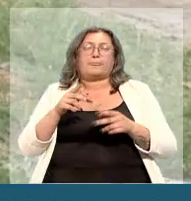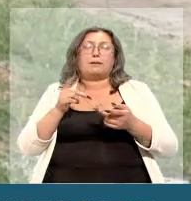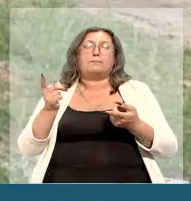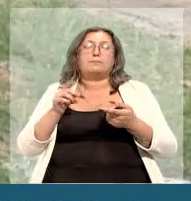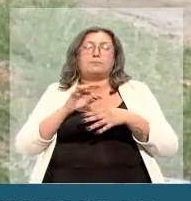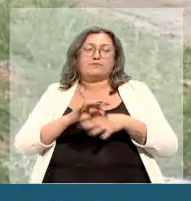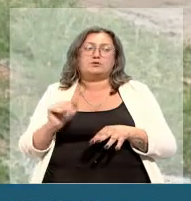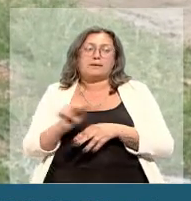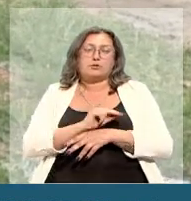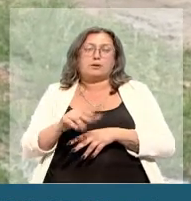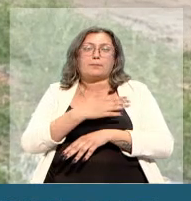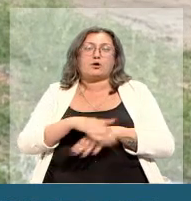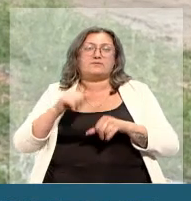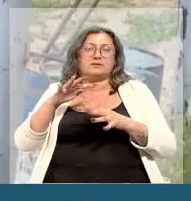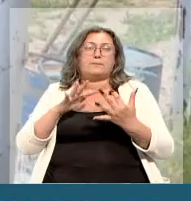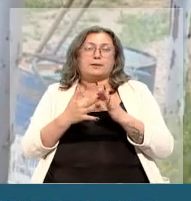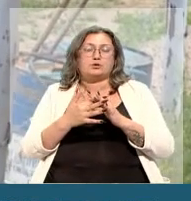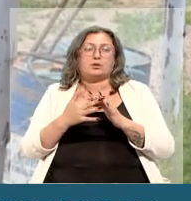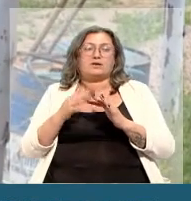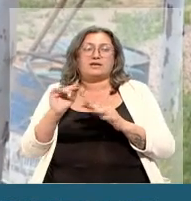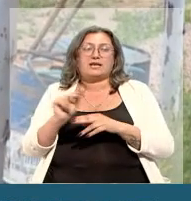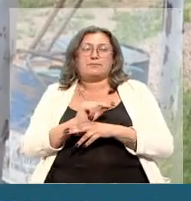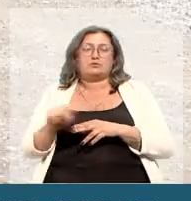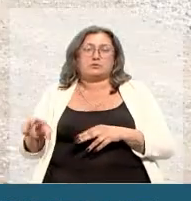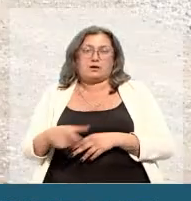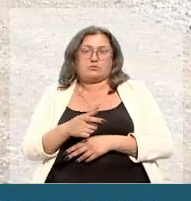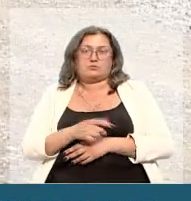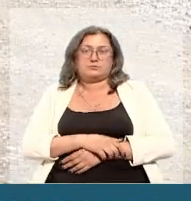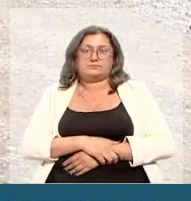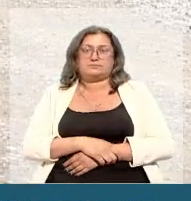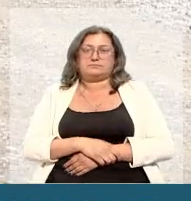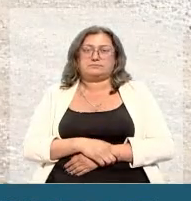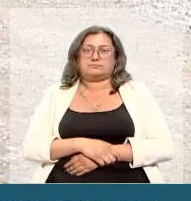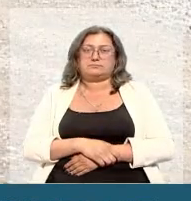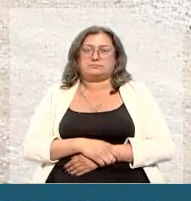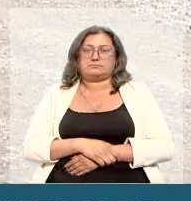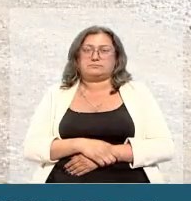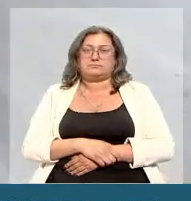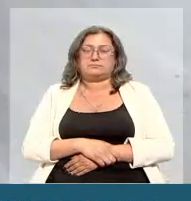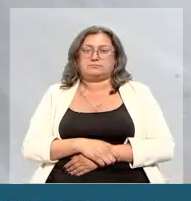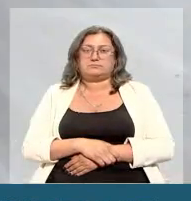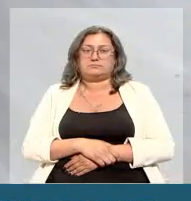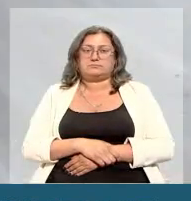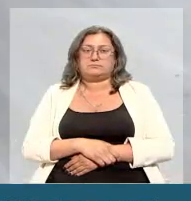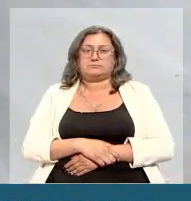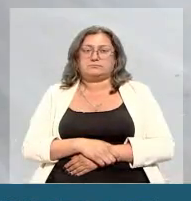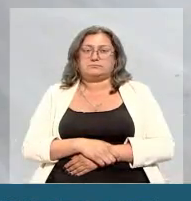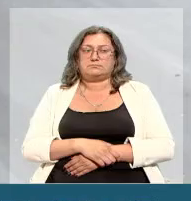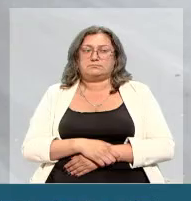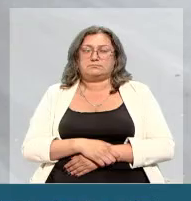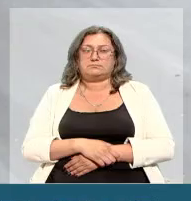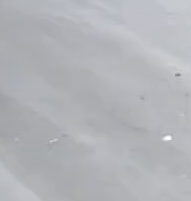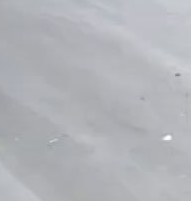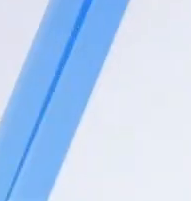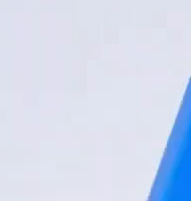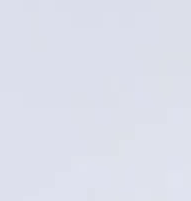проводятся ремонтные работы по освещению населенных пунктов и ремонту дорог. Айнура Муканова, Бейбит Нурахметов, Родион Бабич, телеканал